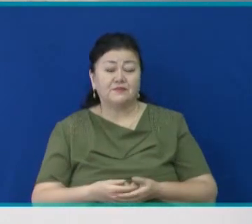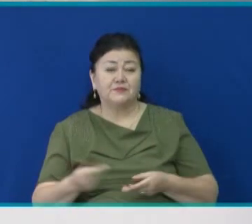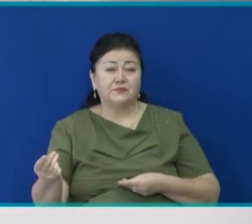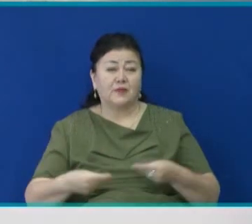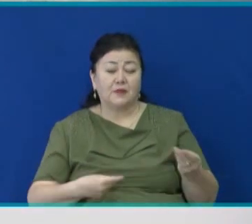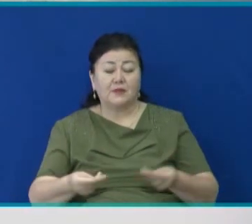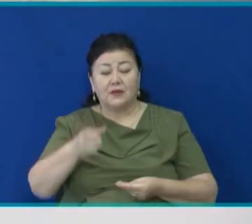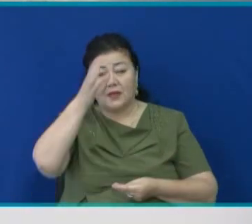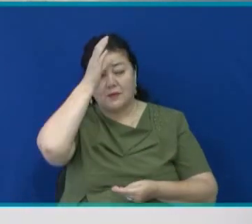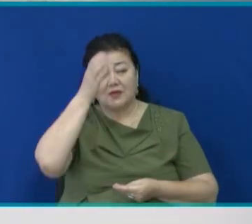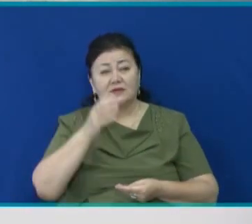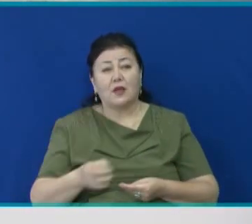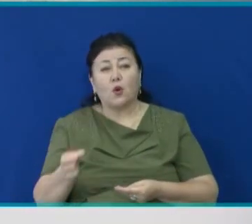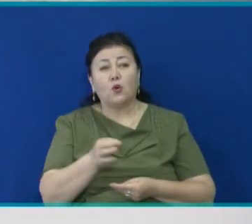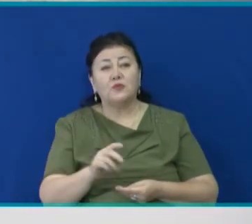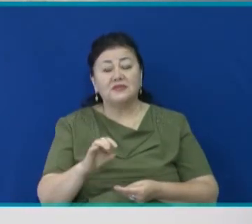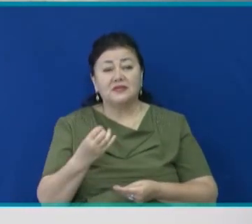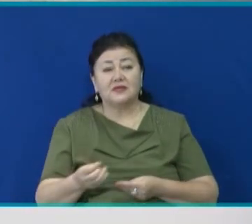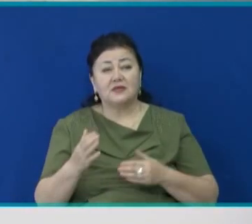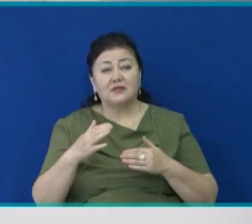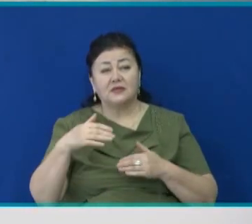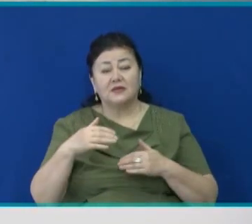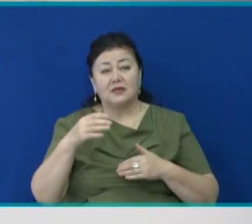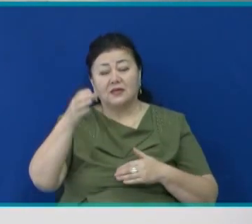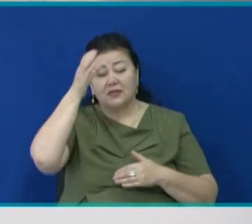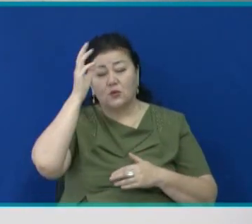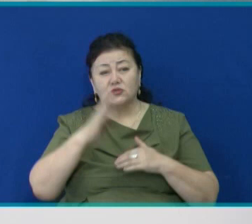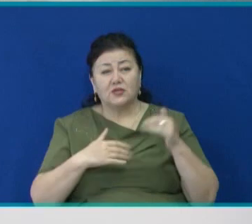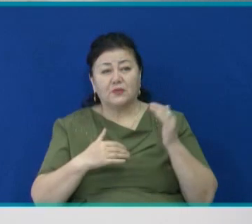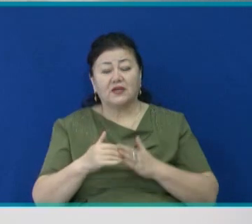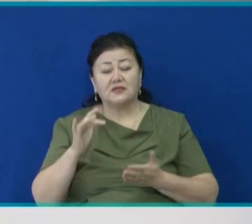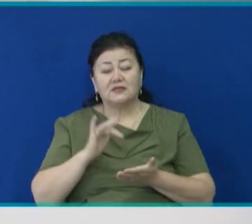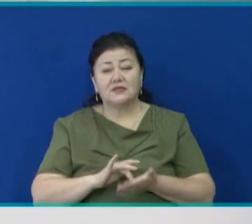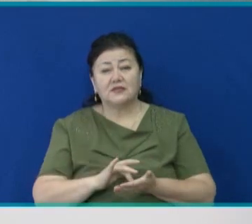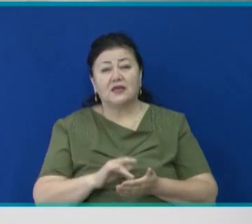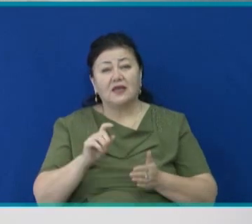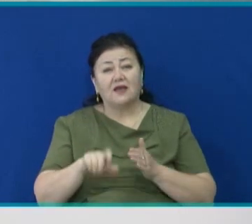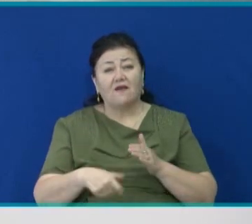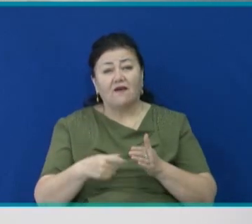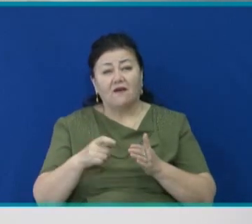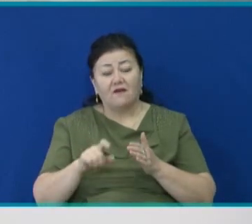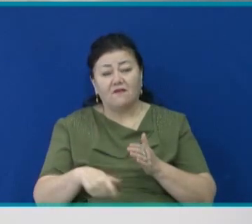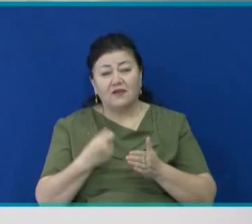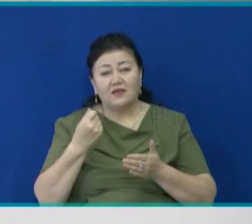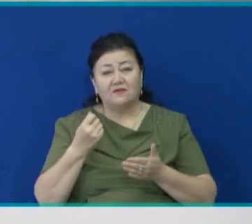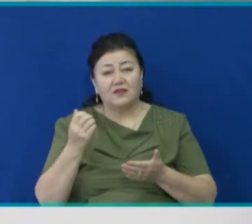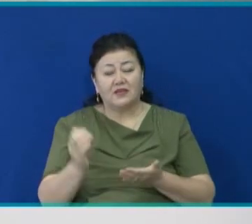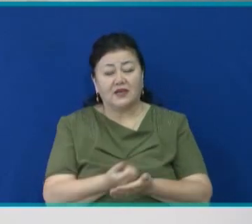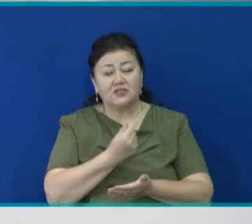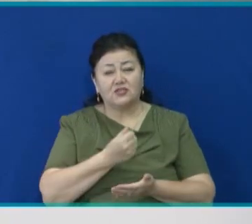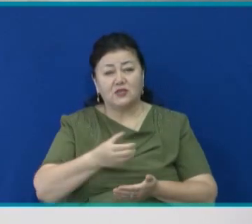Управление образования области Абай и научно-практический центр «Дарын» придает большое значение выявлению и поддержке одаренных